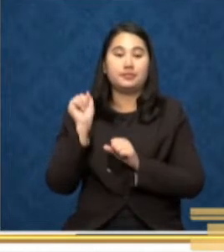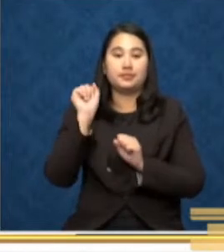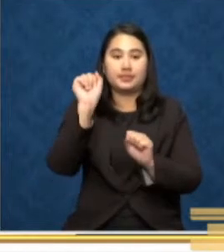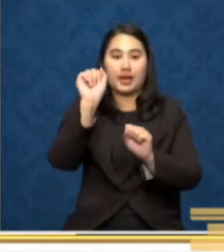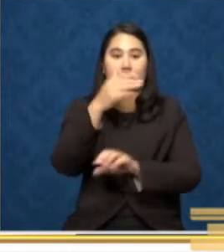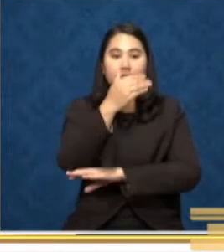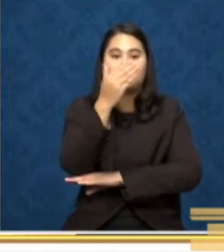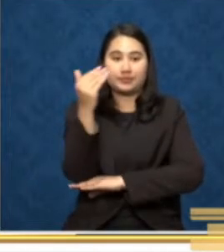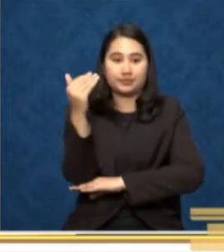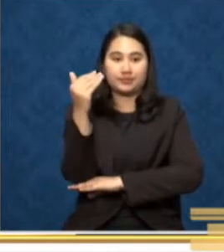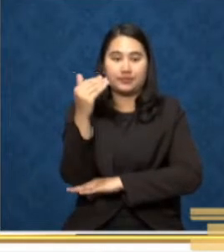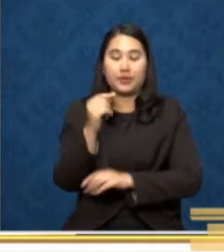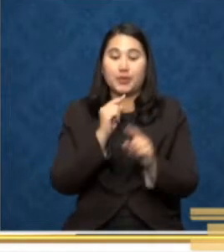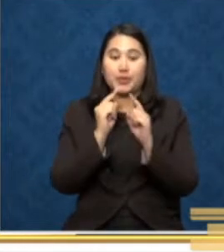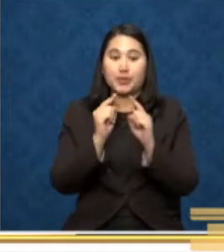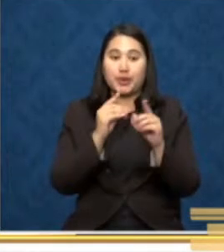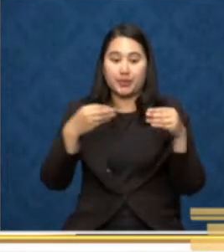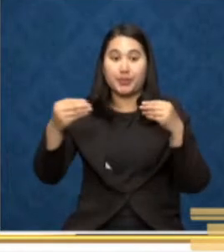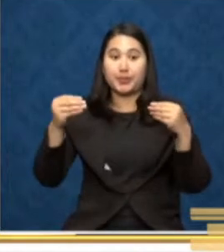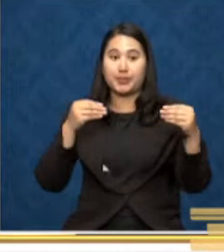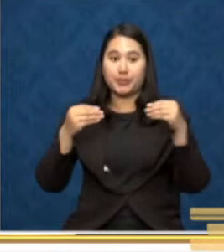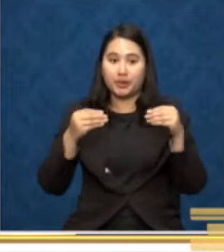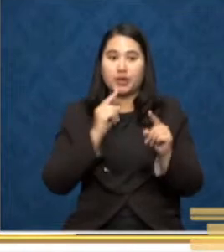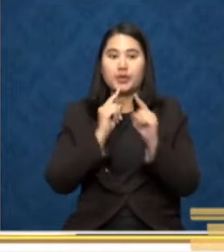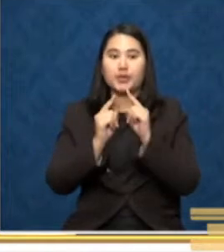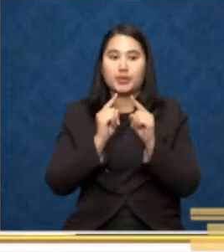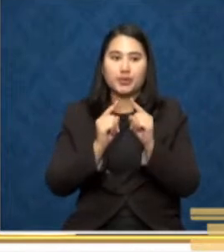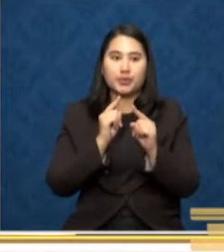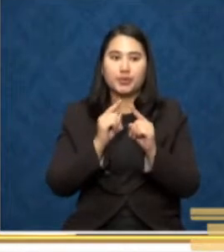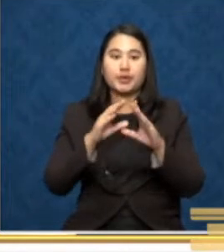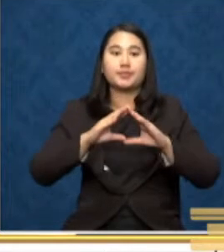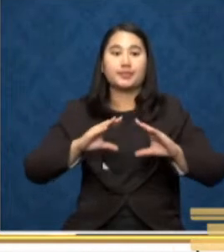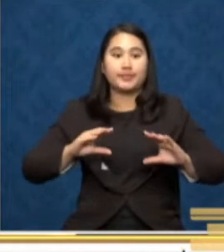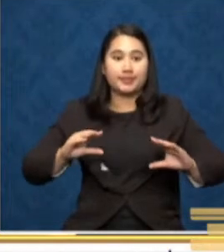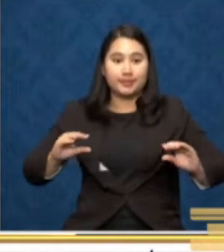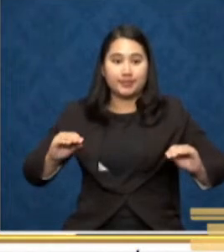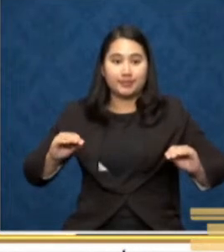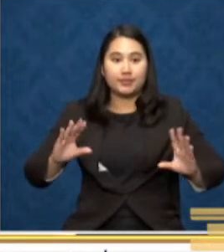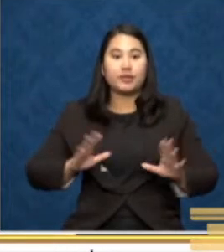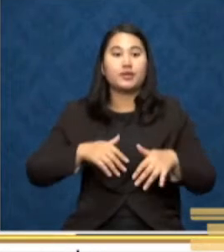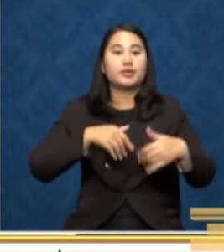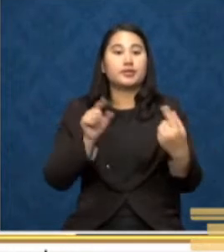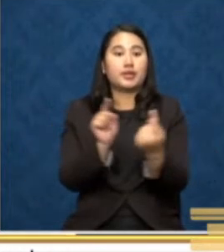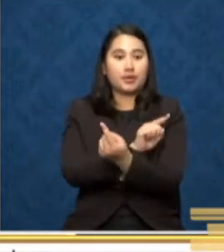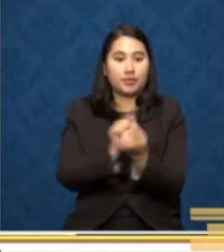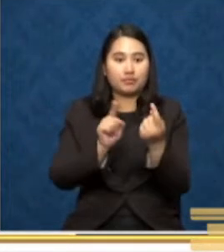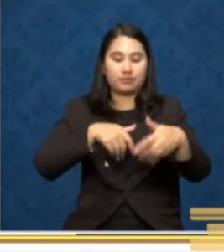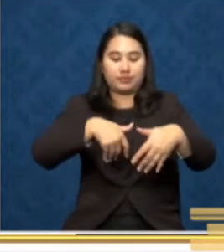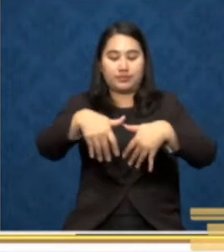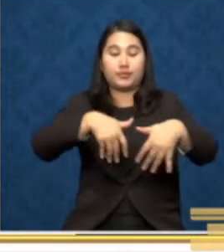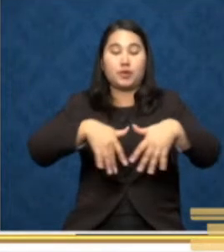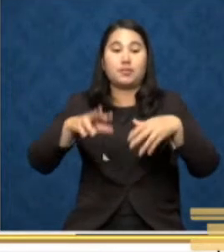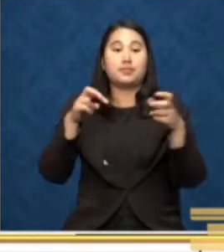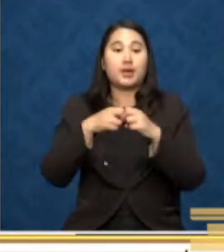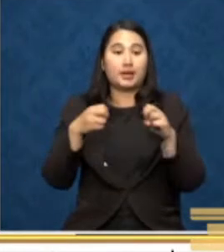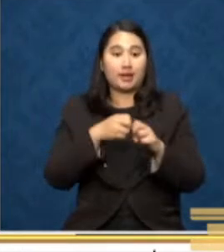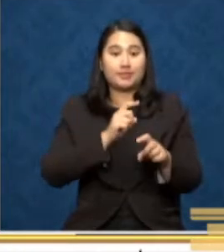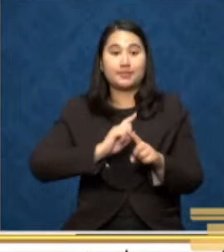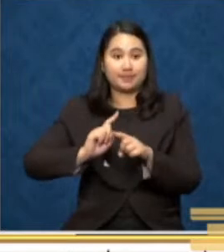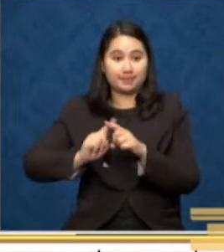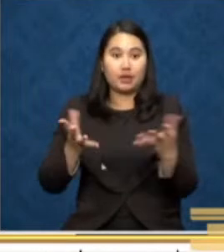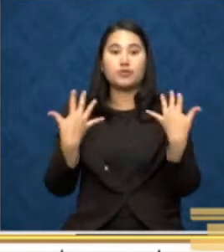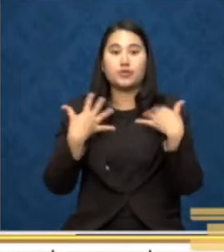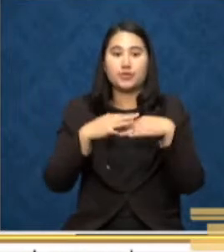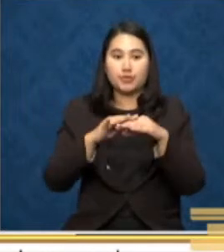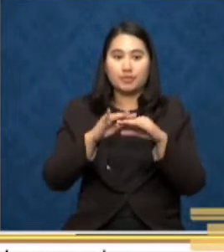ติปรับครับในการพูดคุยสันติสุขนี้ให้เป็นพูดคุยการเจรจาสันติภาพและภาคประชาสังคมภาคประชาชนผู้ได้รับผลกระทบเข้ามามีส่